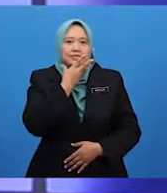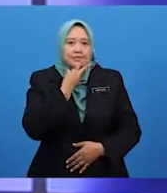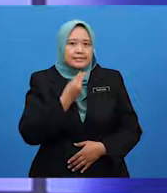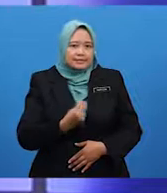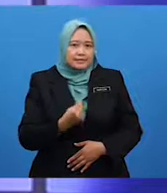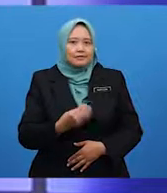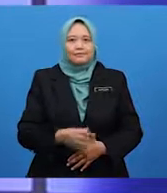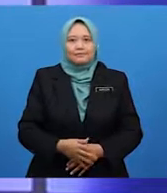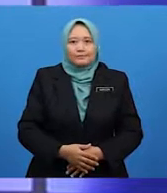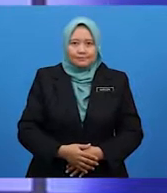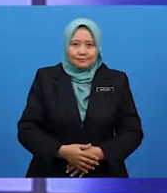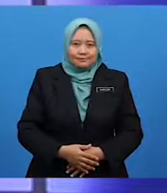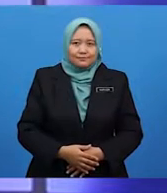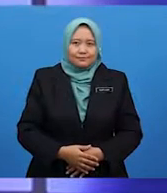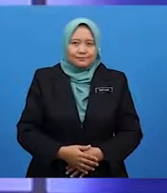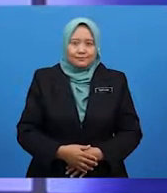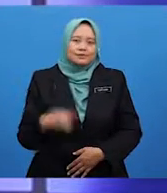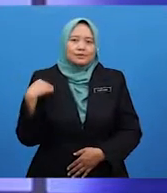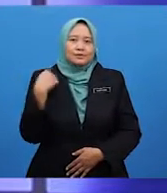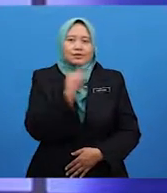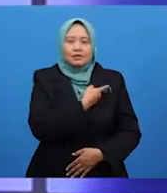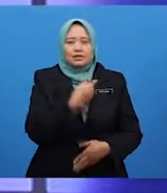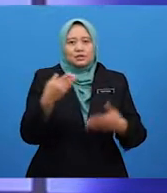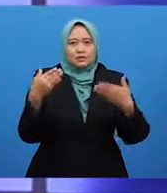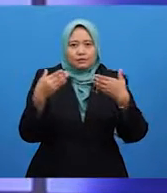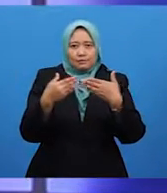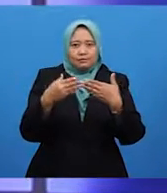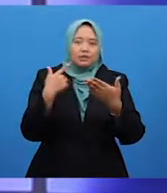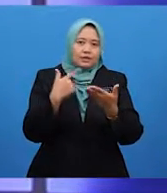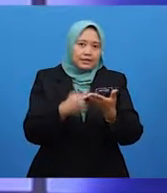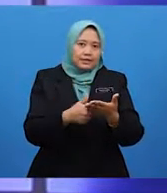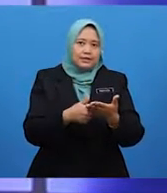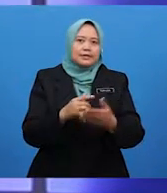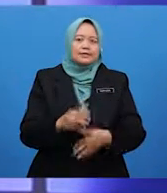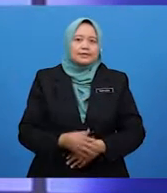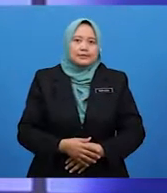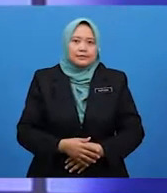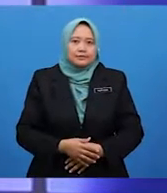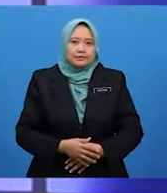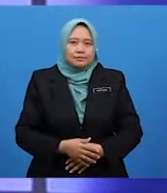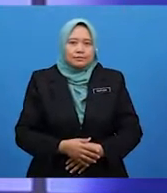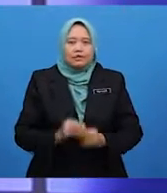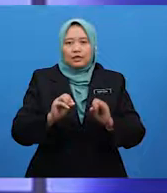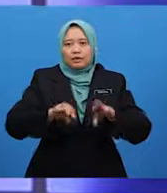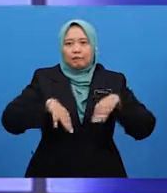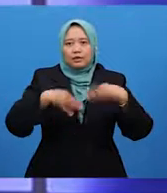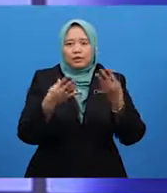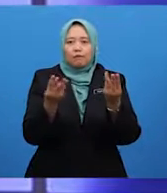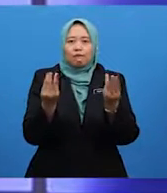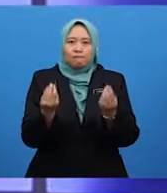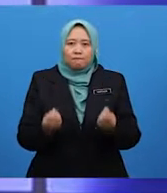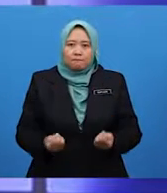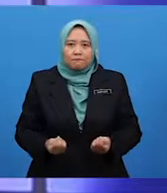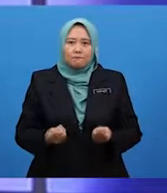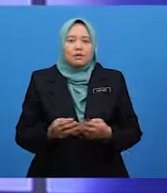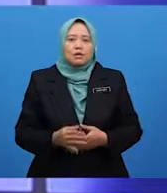rancangan yang akan datang bagi menyambung topik yang lain, iaitu cara persembahan dan juga peragaan bagi kerja kursus ini. Ya, jadi Cikgu